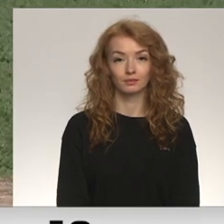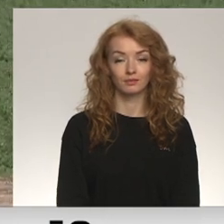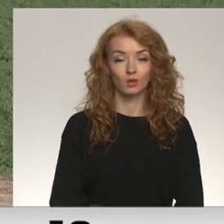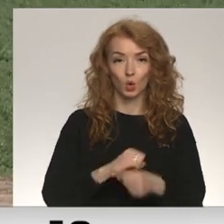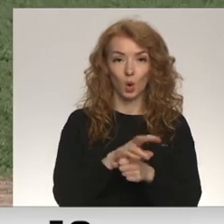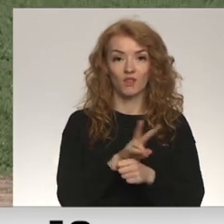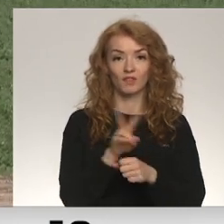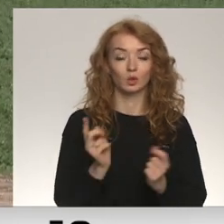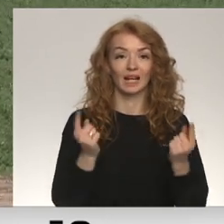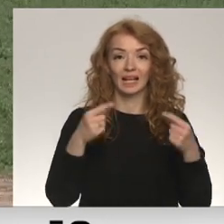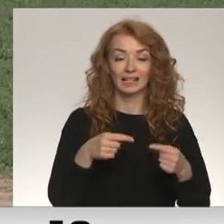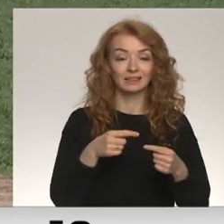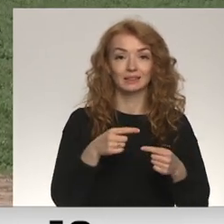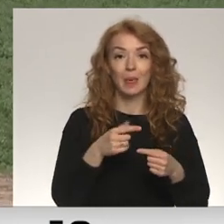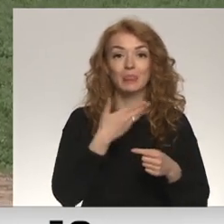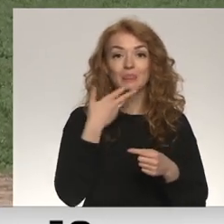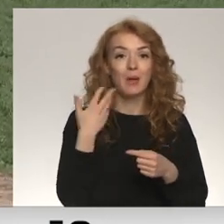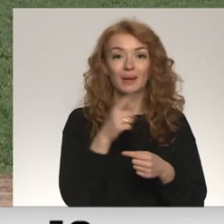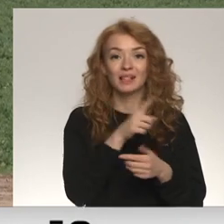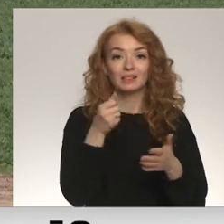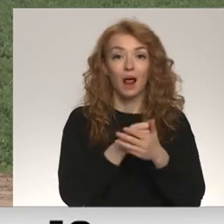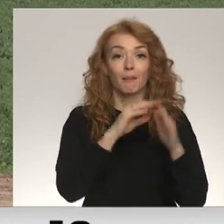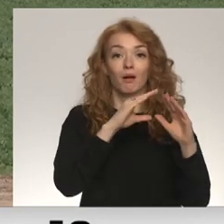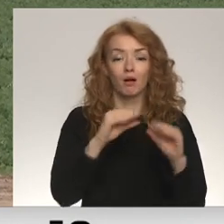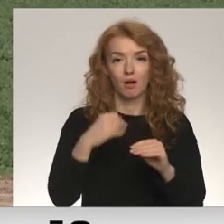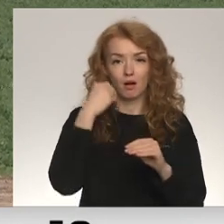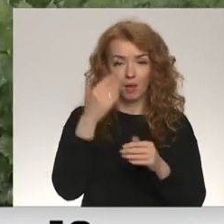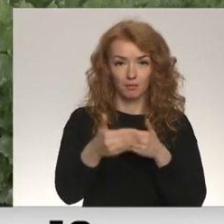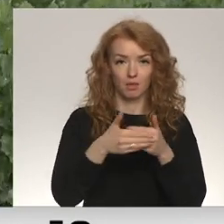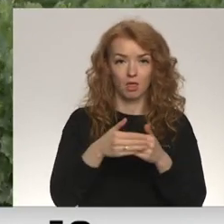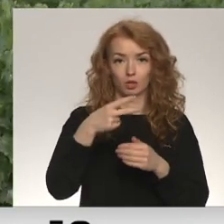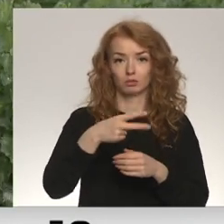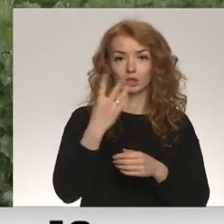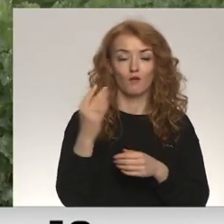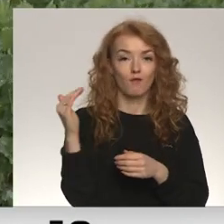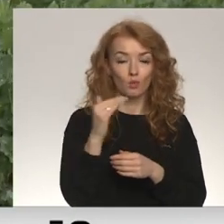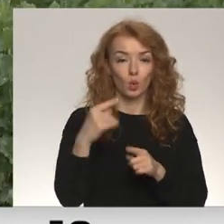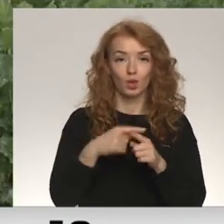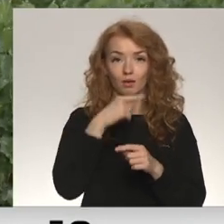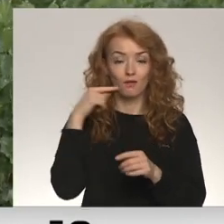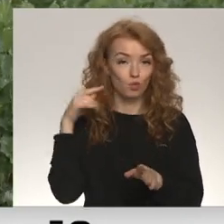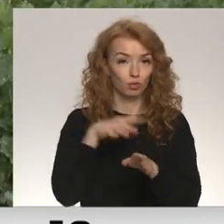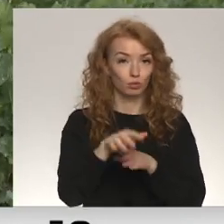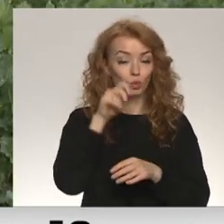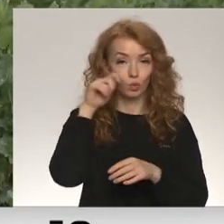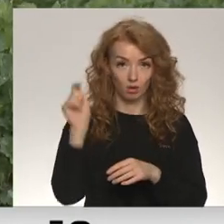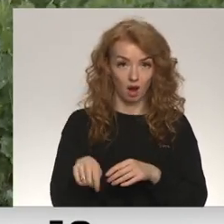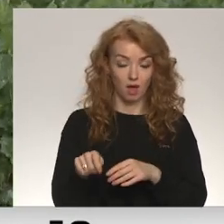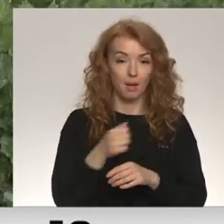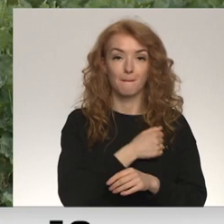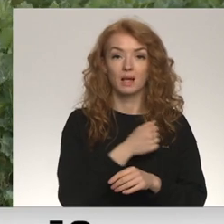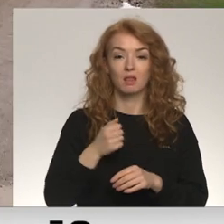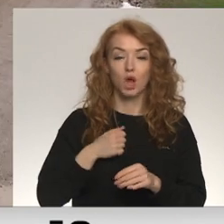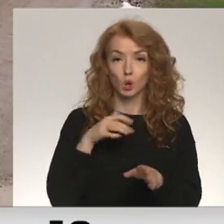Covida krīze vēl nebija līdz galam pārvarēta, kad pienāca 24. Februārs un Krievi iebruka Ukrainā.